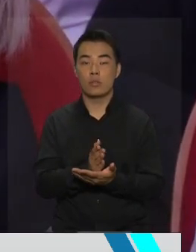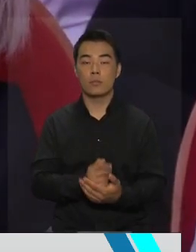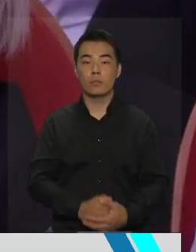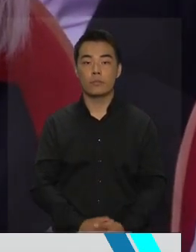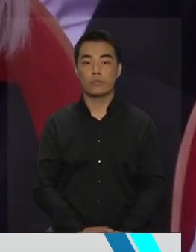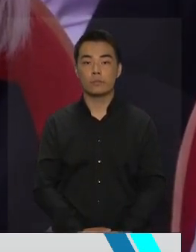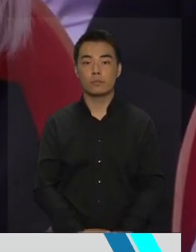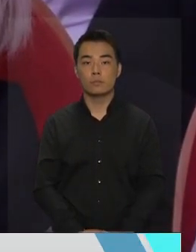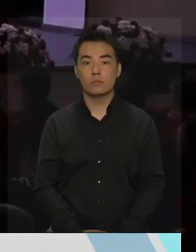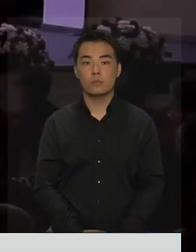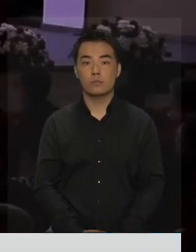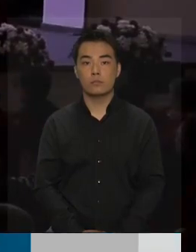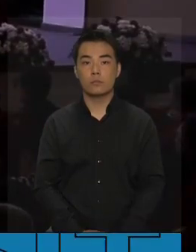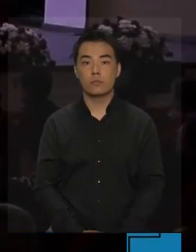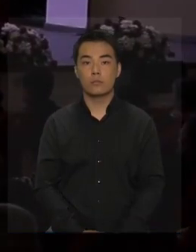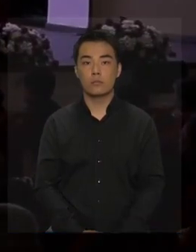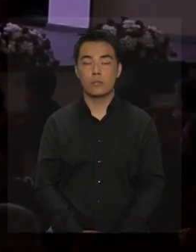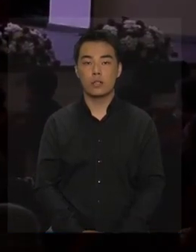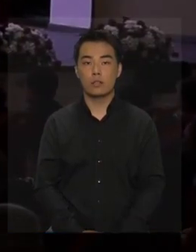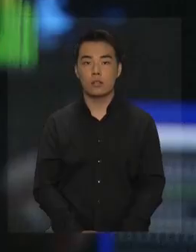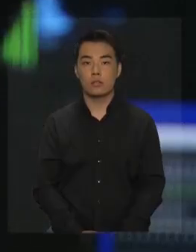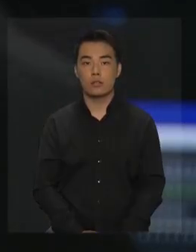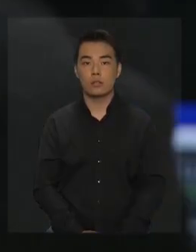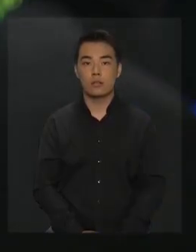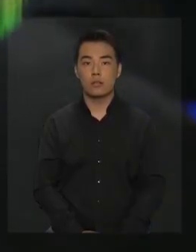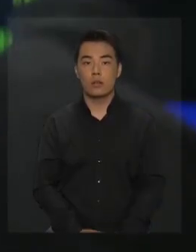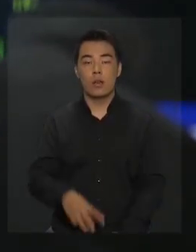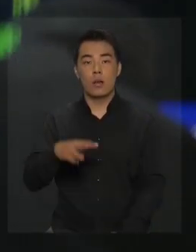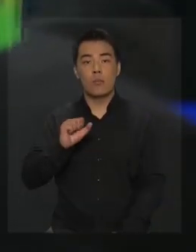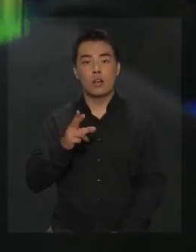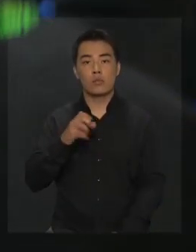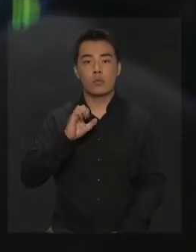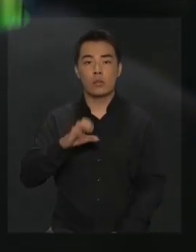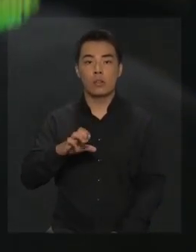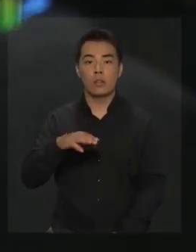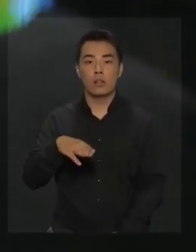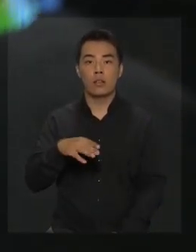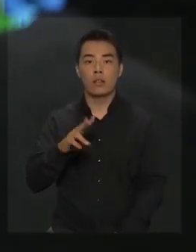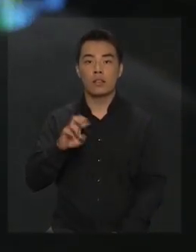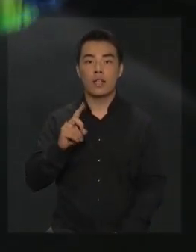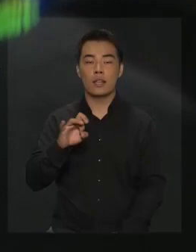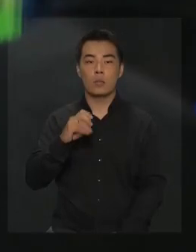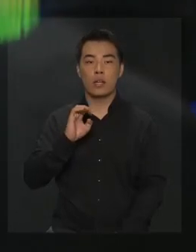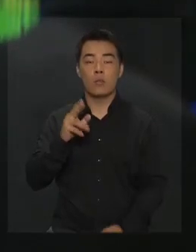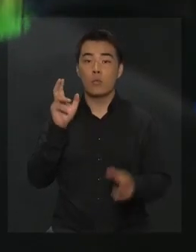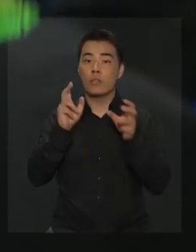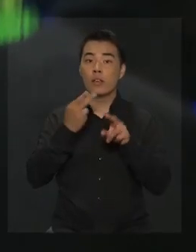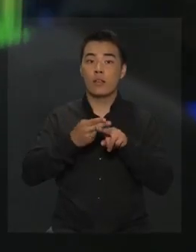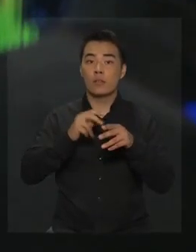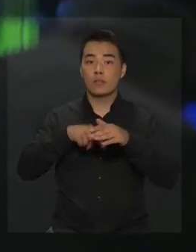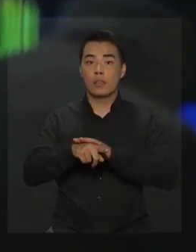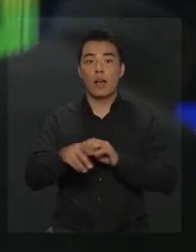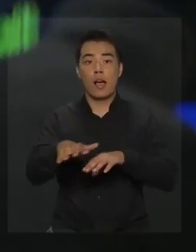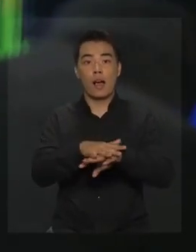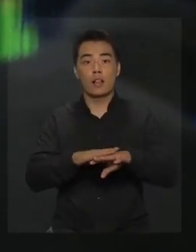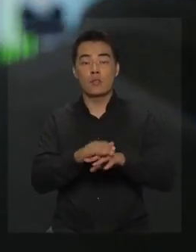Қайратқызы, Нұрбек Шайден, Жібек жолы, Атыраудан. Мақсұт Нәрікбаев University оқу орындағы